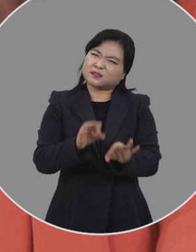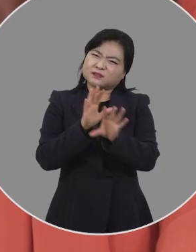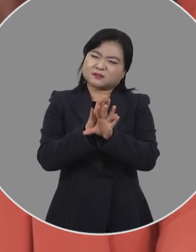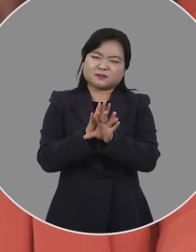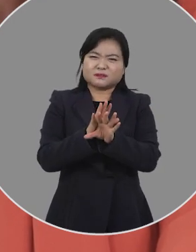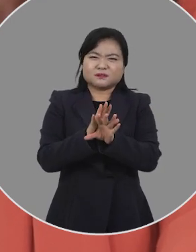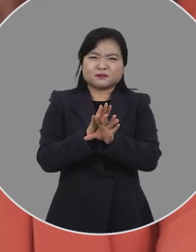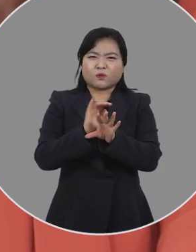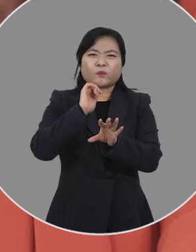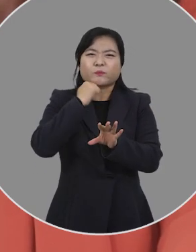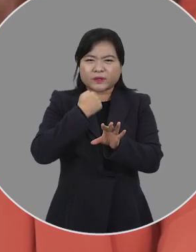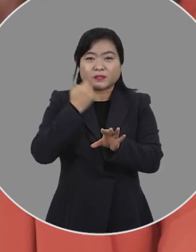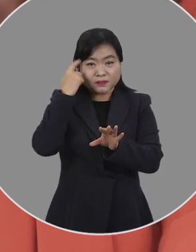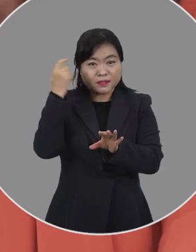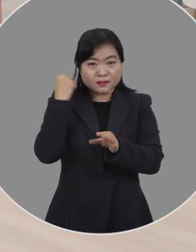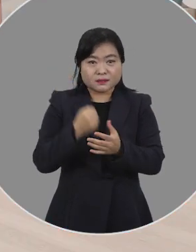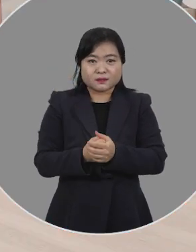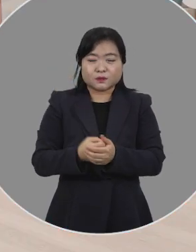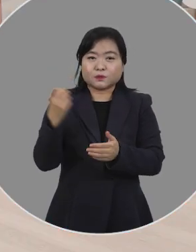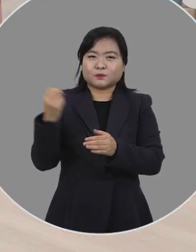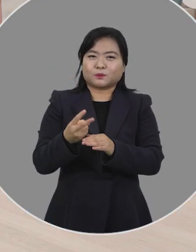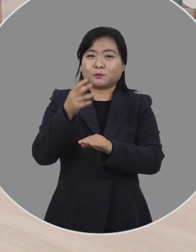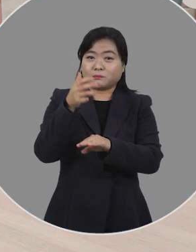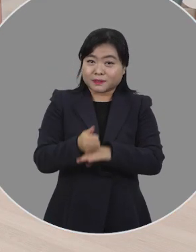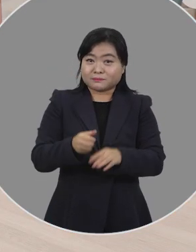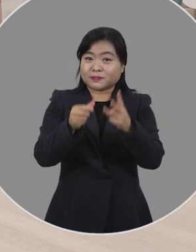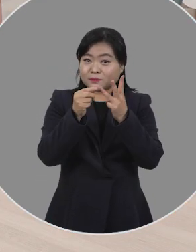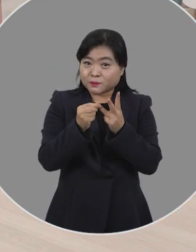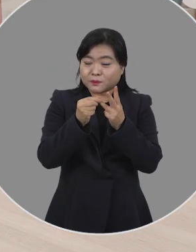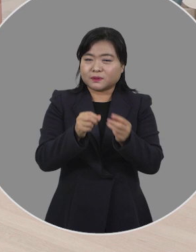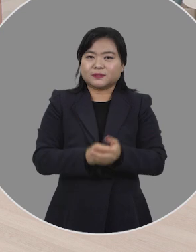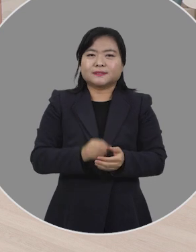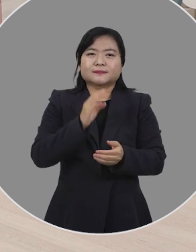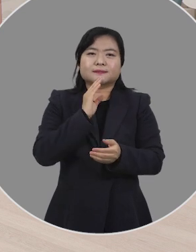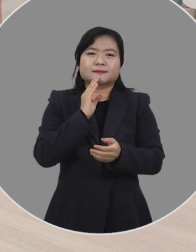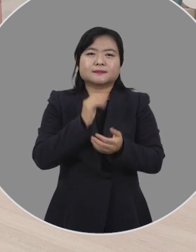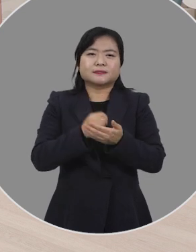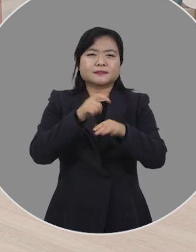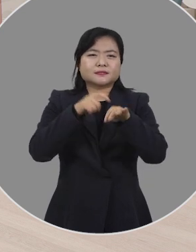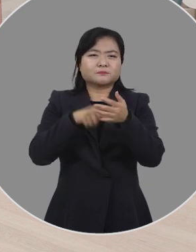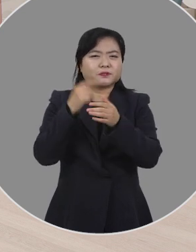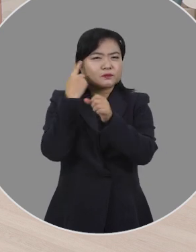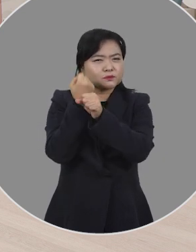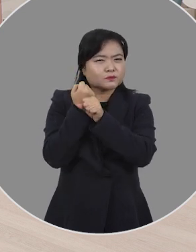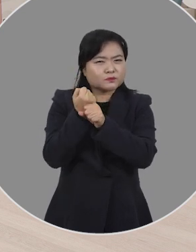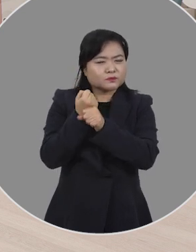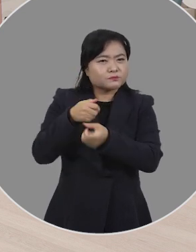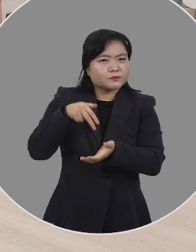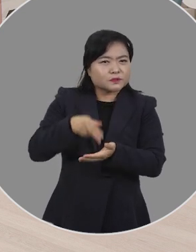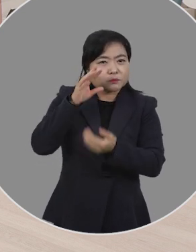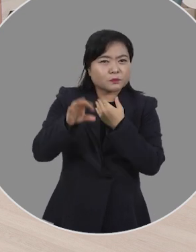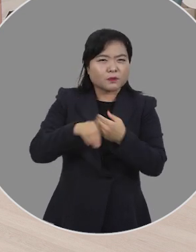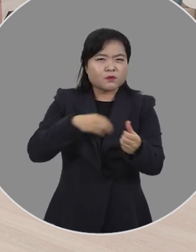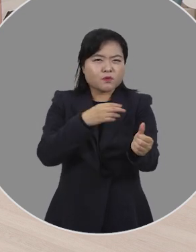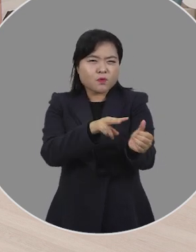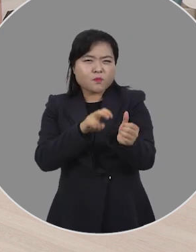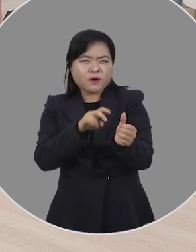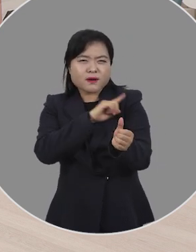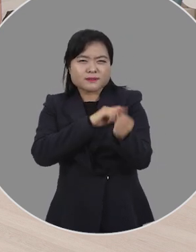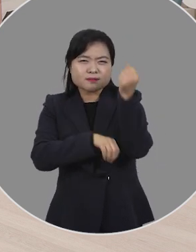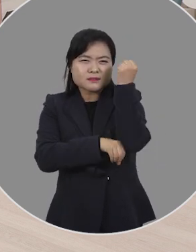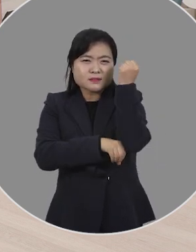것 같다라는 생각도 하고요. 그다음에 마지막으로 사실 이제 심리학적으로 보게 되면은 이 혐오의